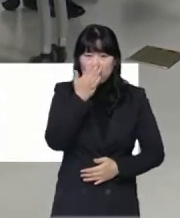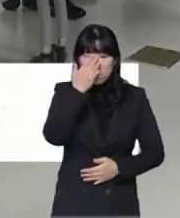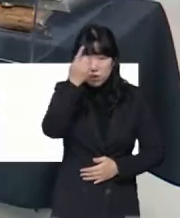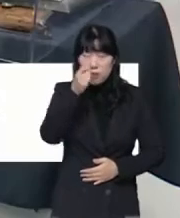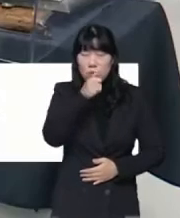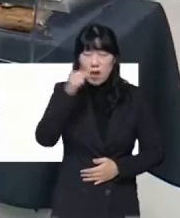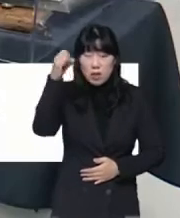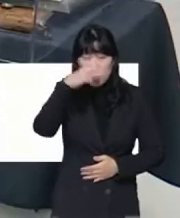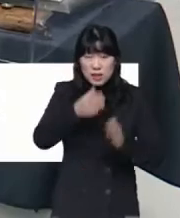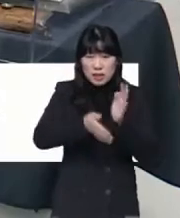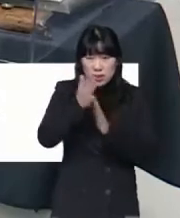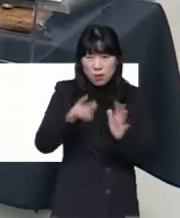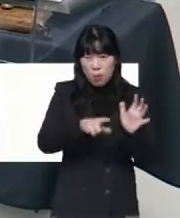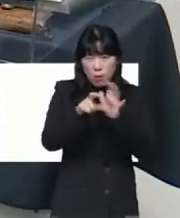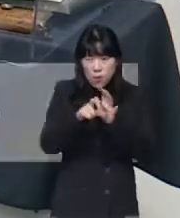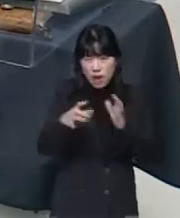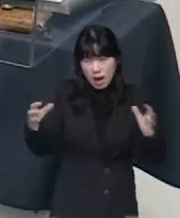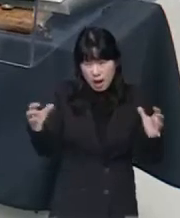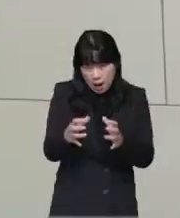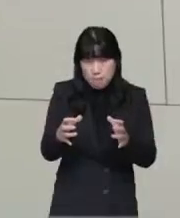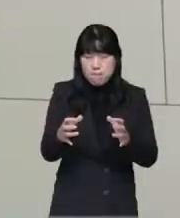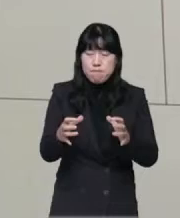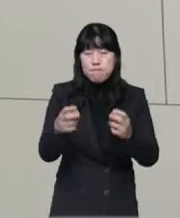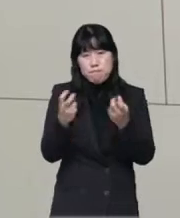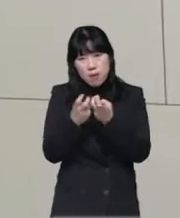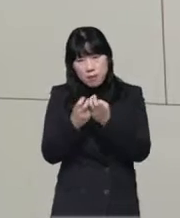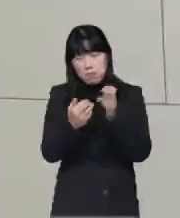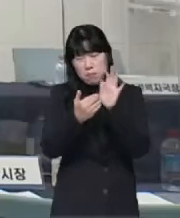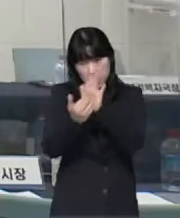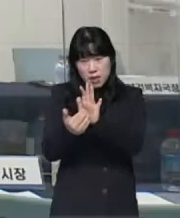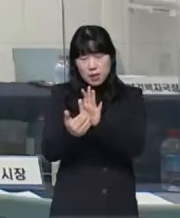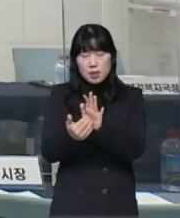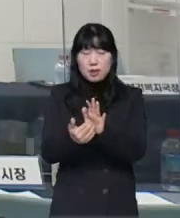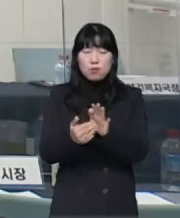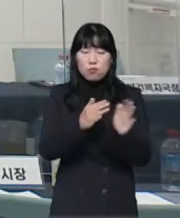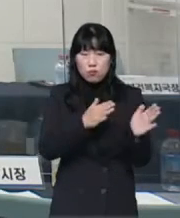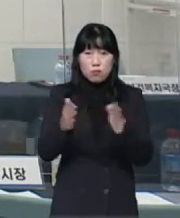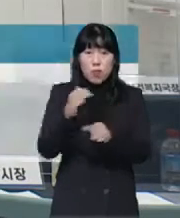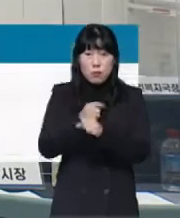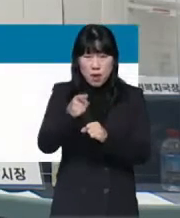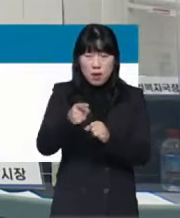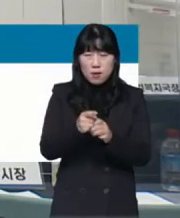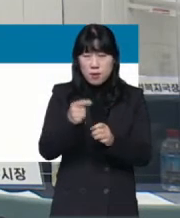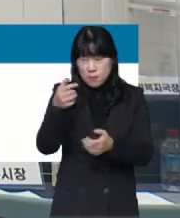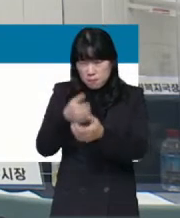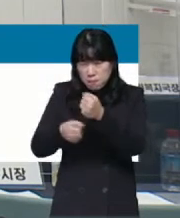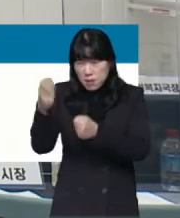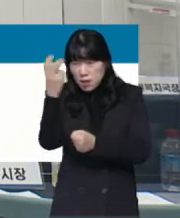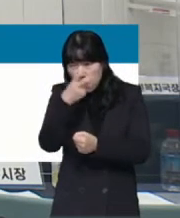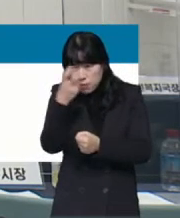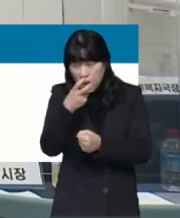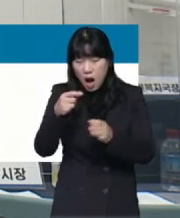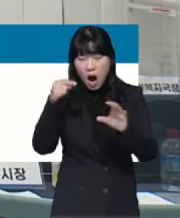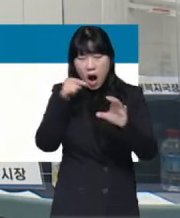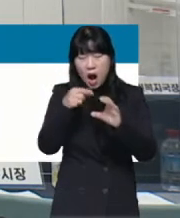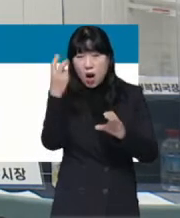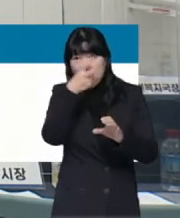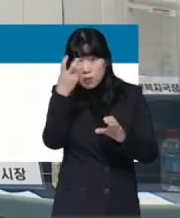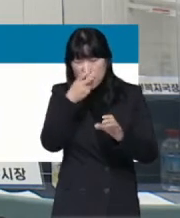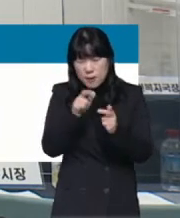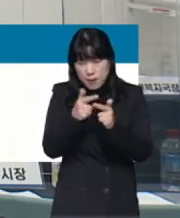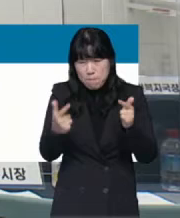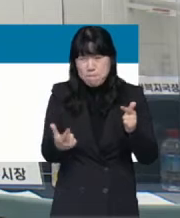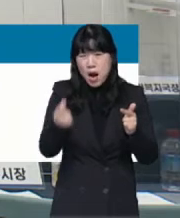함께 코로나 공동 방역 체계를 구축했습니다 입는 추적검사 넣어 진단 검사를 신속히 할 수 있는